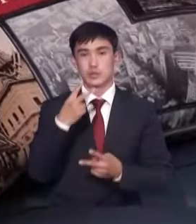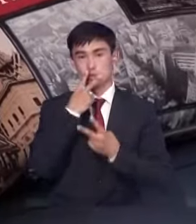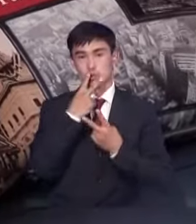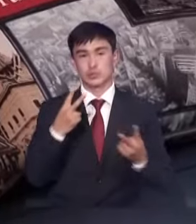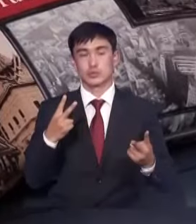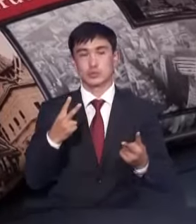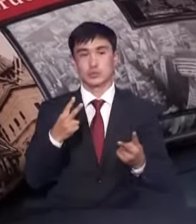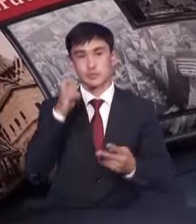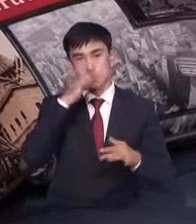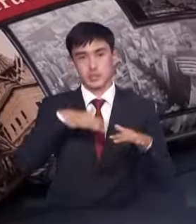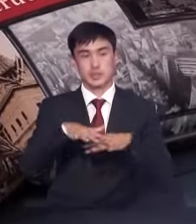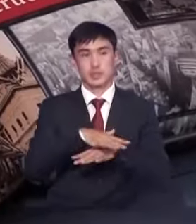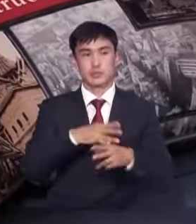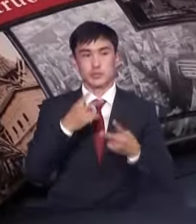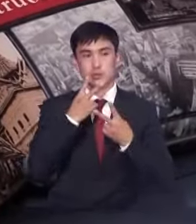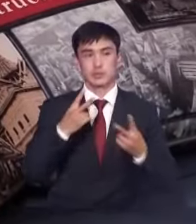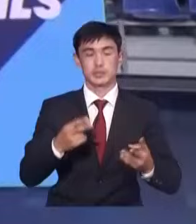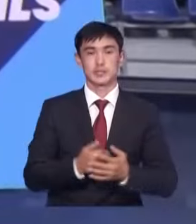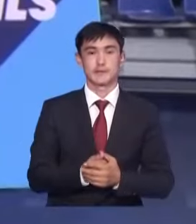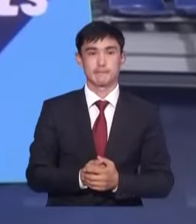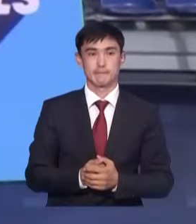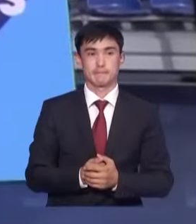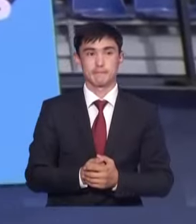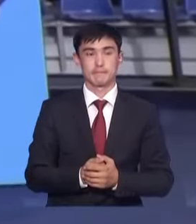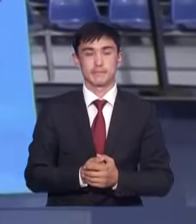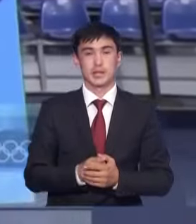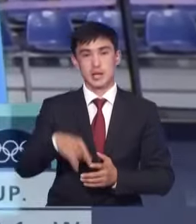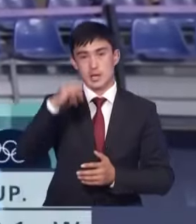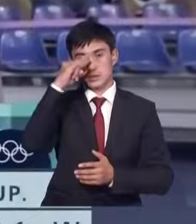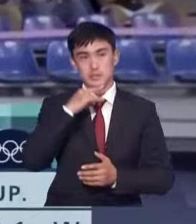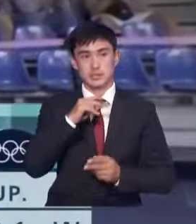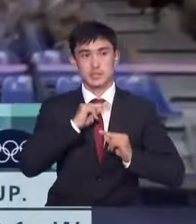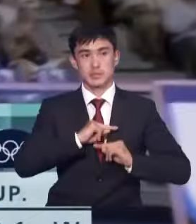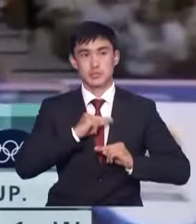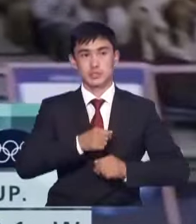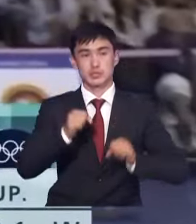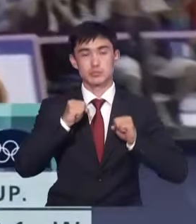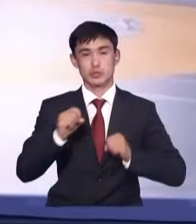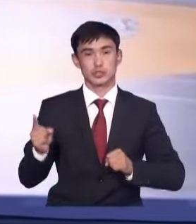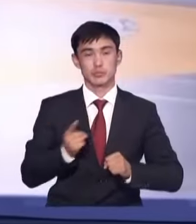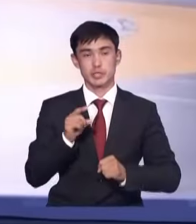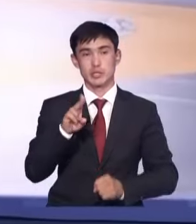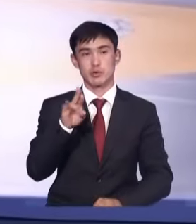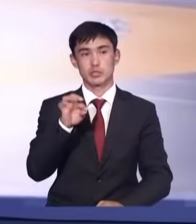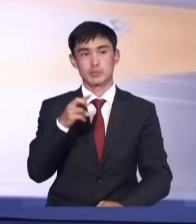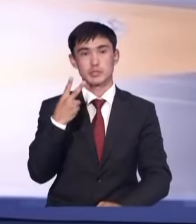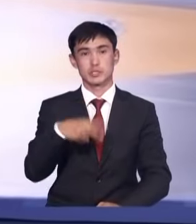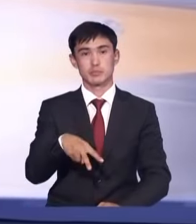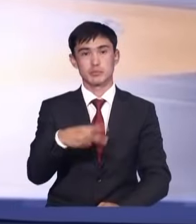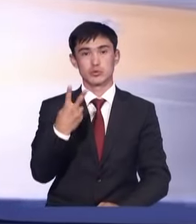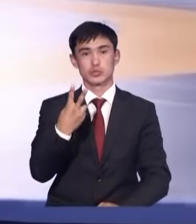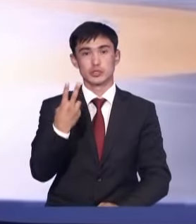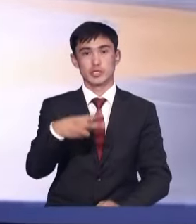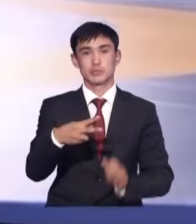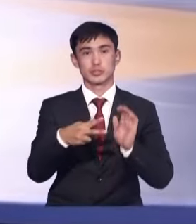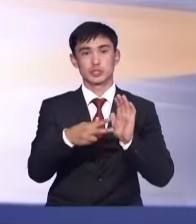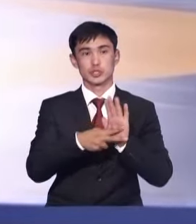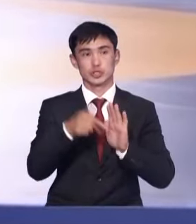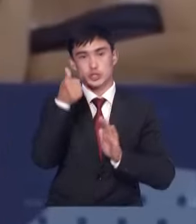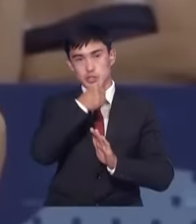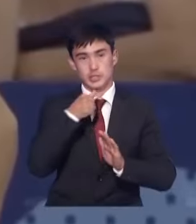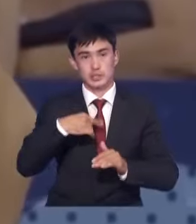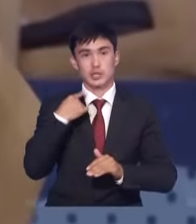көрініп еліме халқыма көрініп жатқанына рахмет. Айта кетейік, Қазақстанның еңбек сіңірген спорт шебері Демеу Жадраев 2003-2007 жылдары Талдықорған